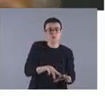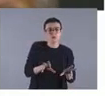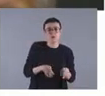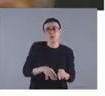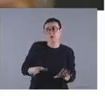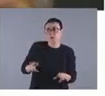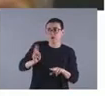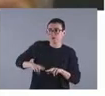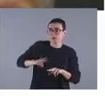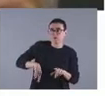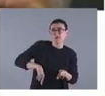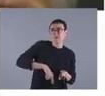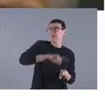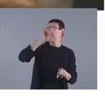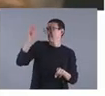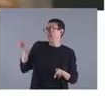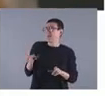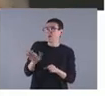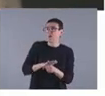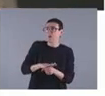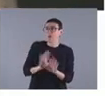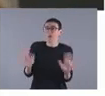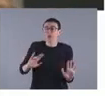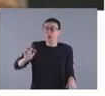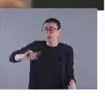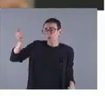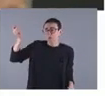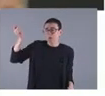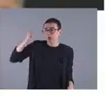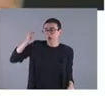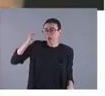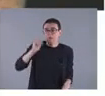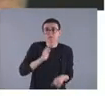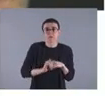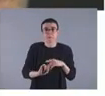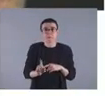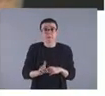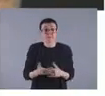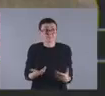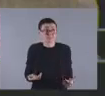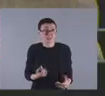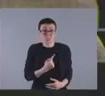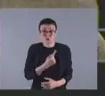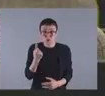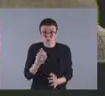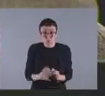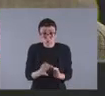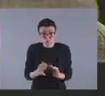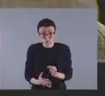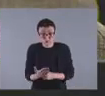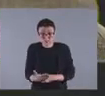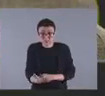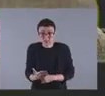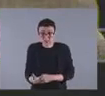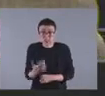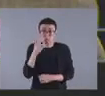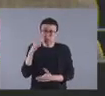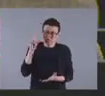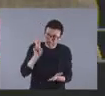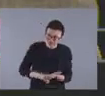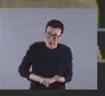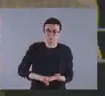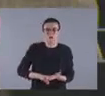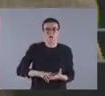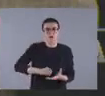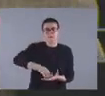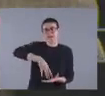une rénovation complète et performante. Or, seul ce type de rénovation permettra une baisse réelle des émissions de gaz à